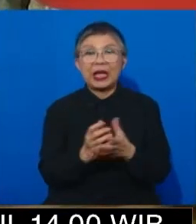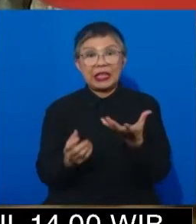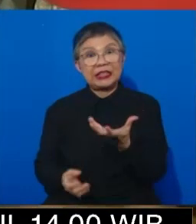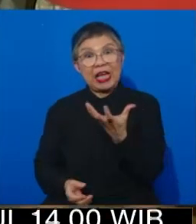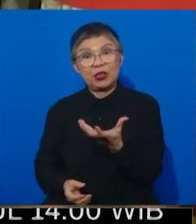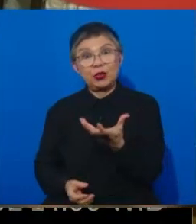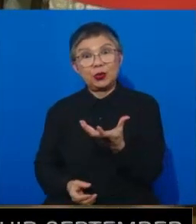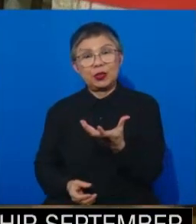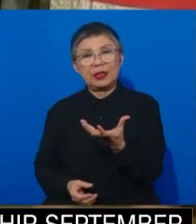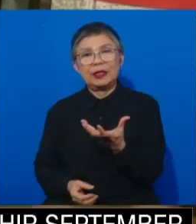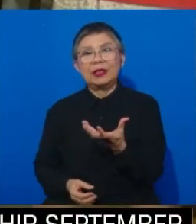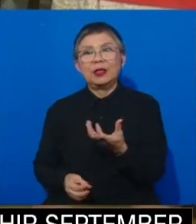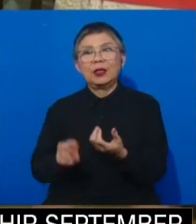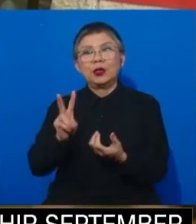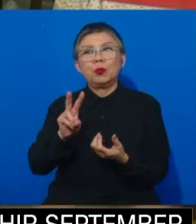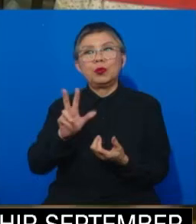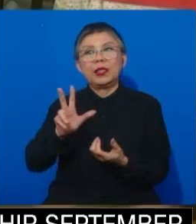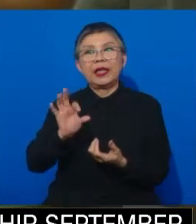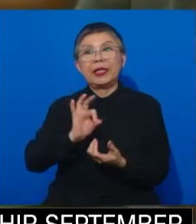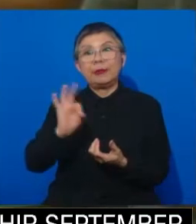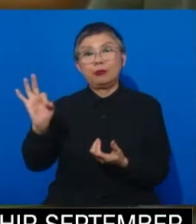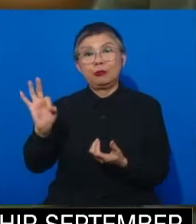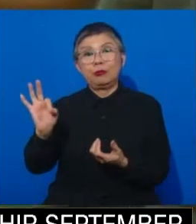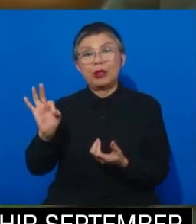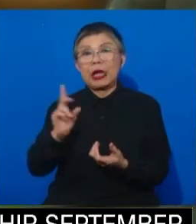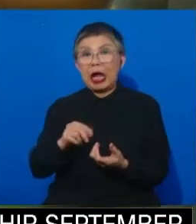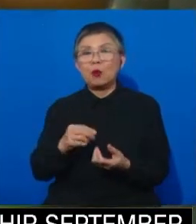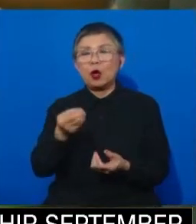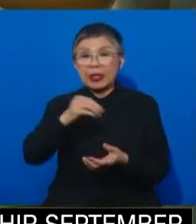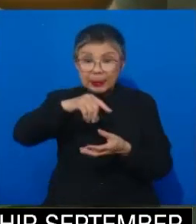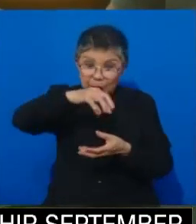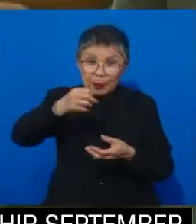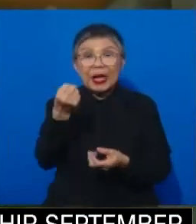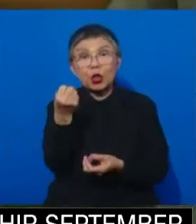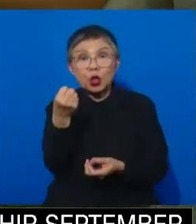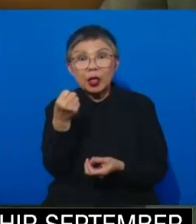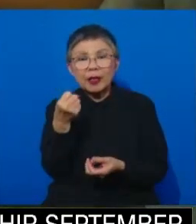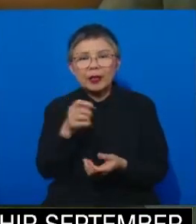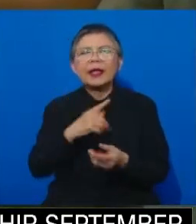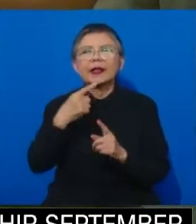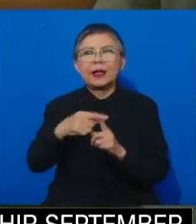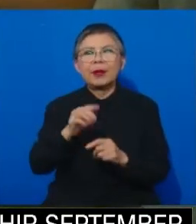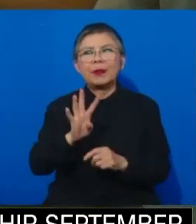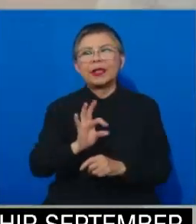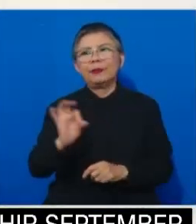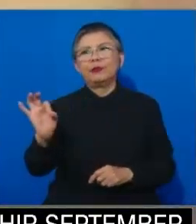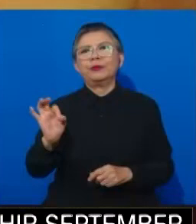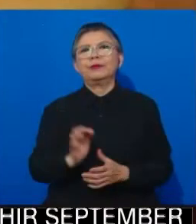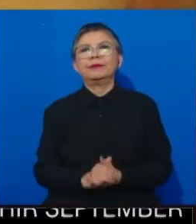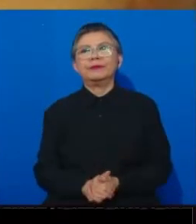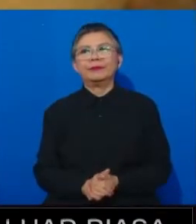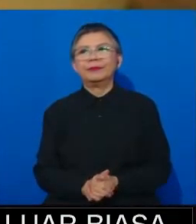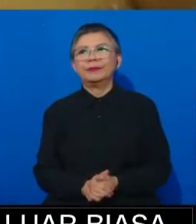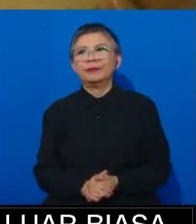palu basah dibanderol dengan harga Rp23.000. Jika ingin menikmatinya dengan telur, pengunjung cukup menambah Rp4.000.